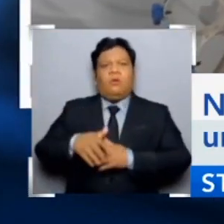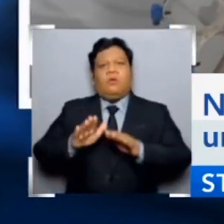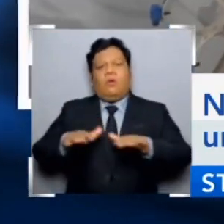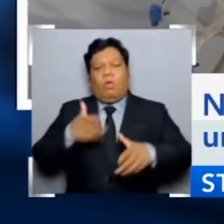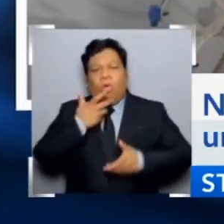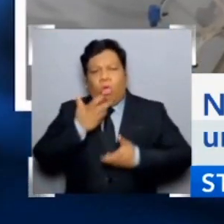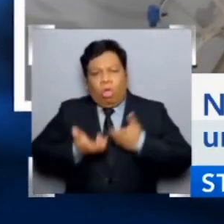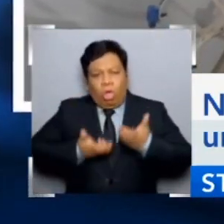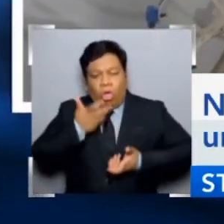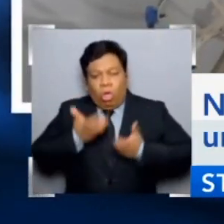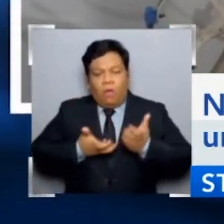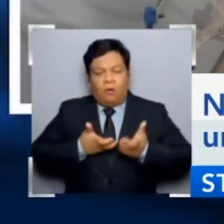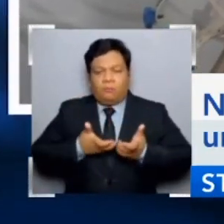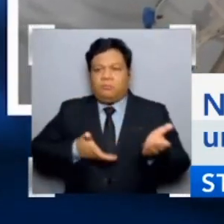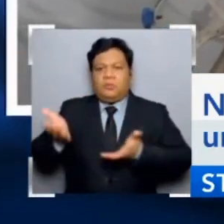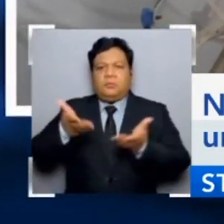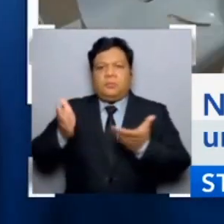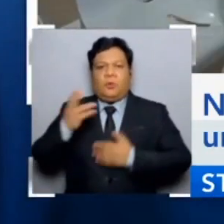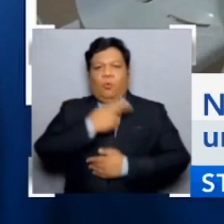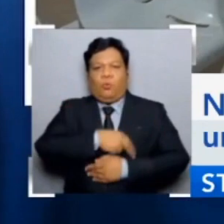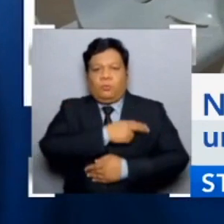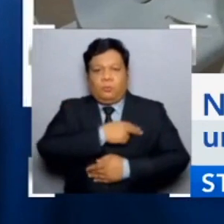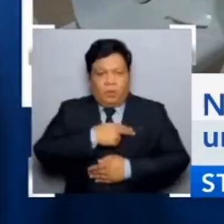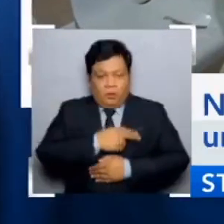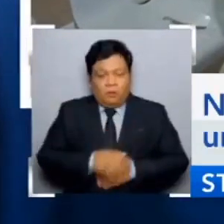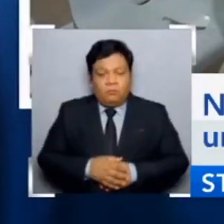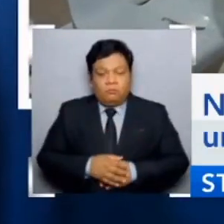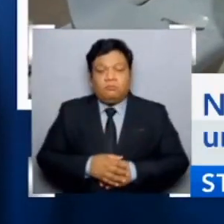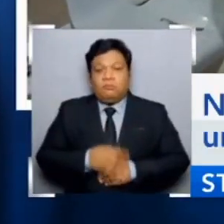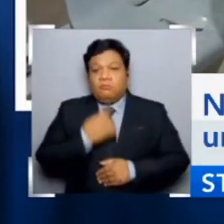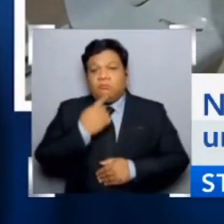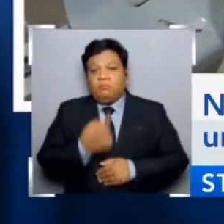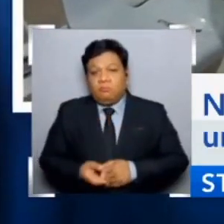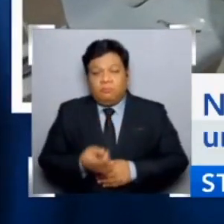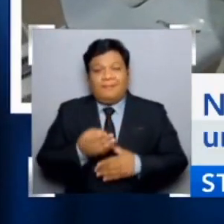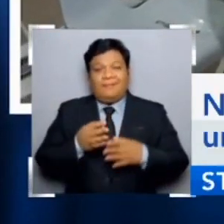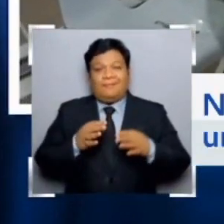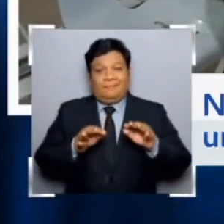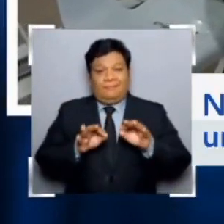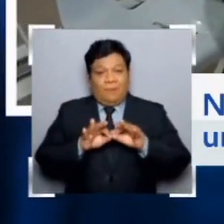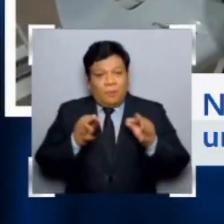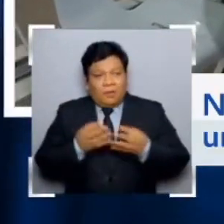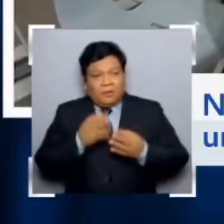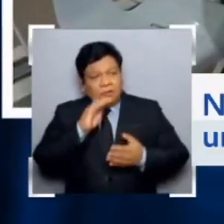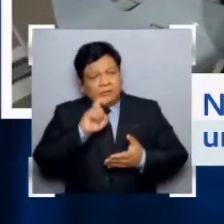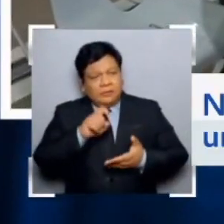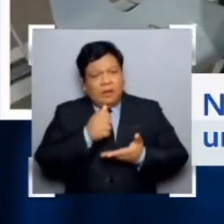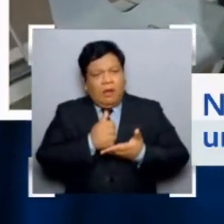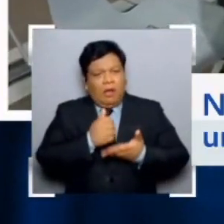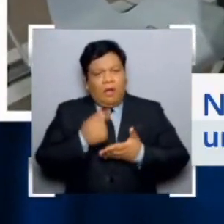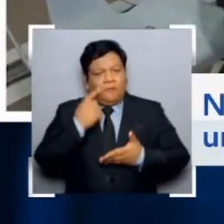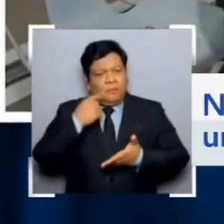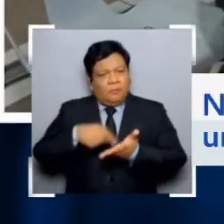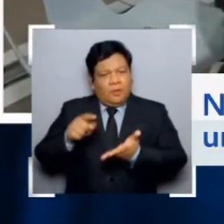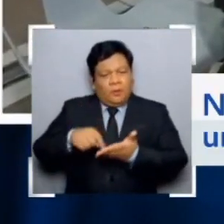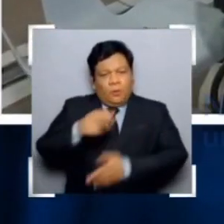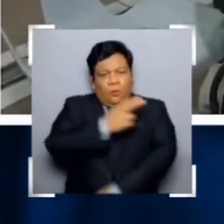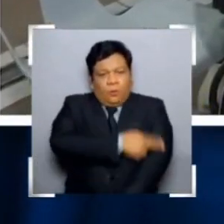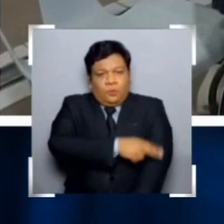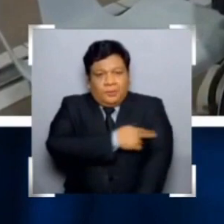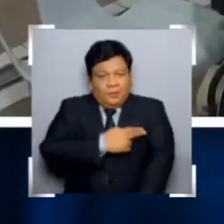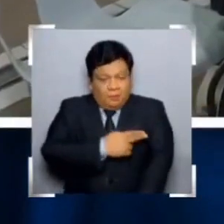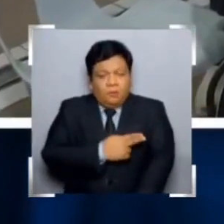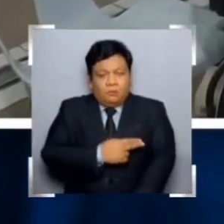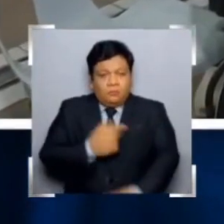ospital. Nanawagan naman ang ilang pamilya ng tulong sa gastusin sa ospital. Sinusubukan pang makuha ng GMAU ang panig